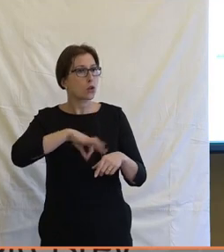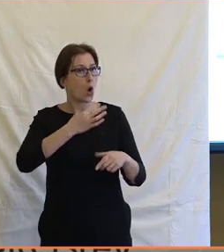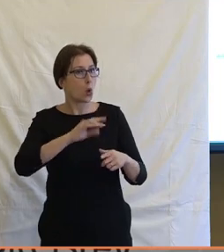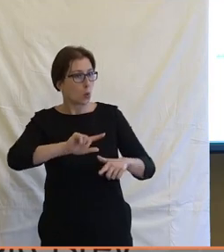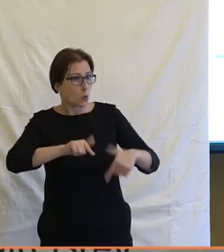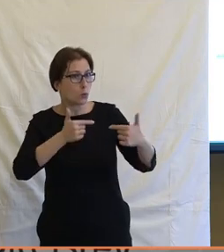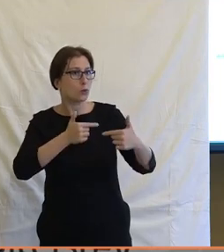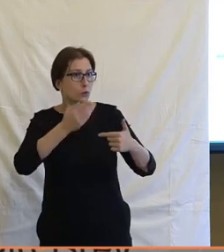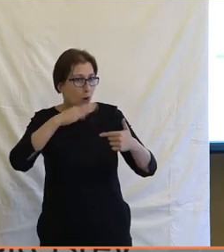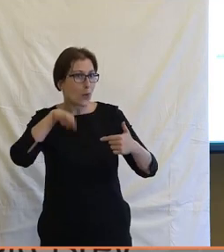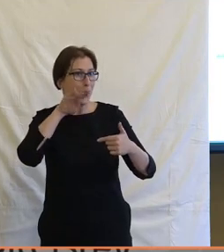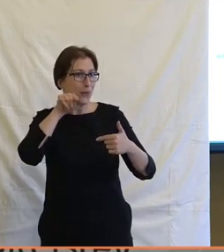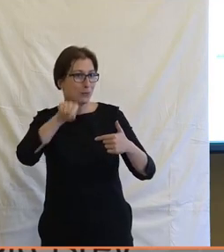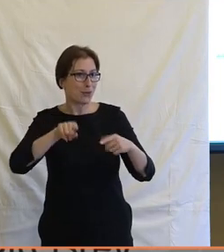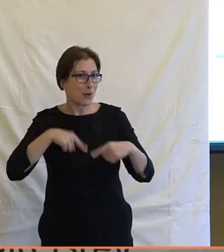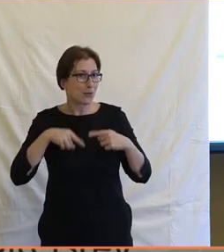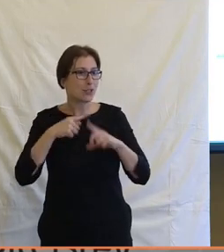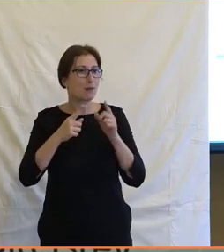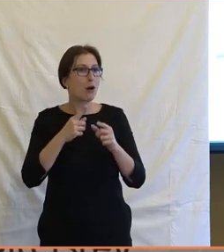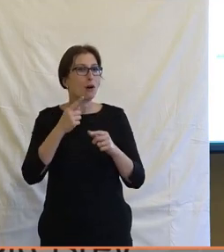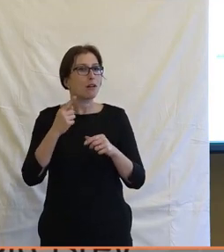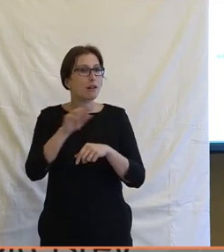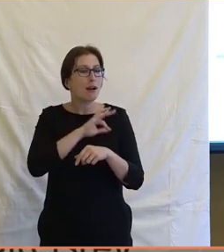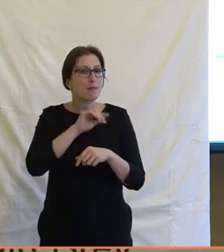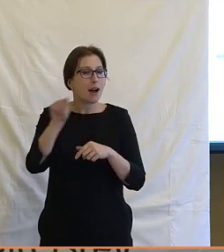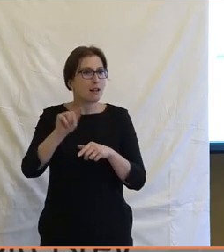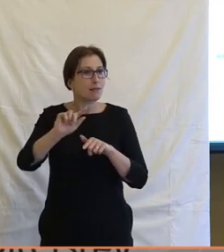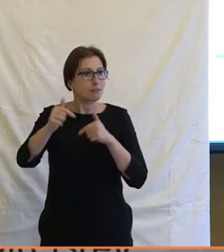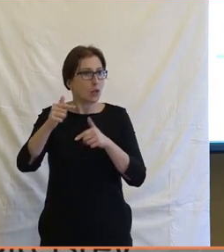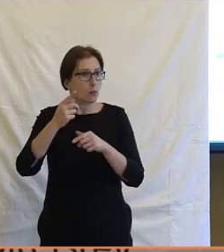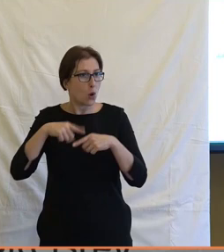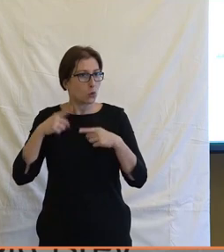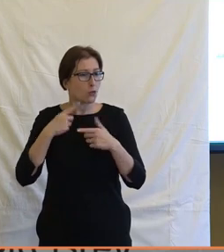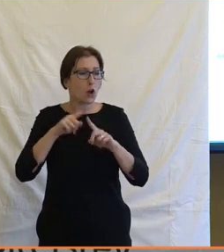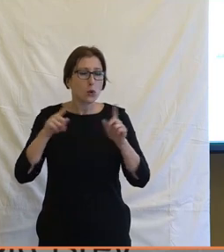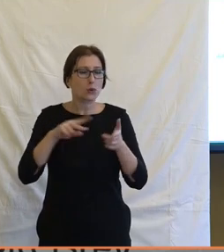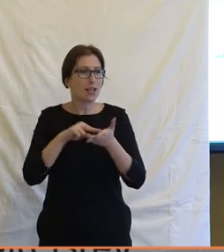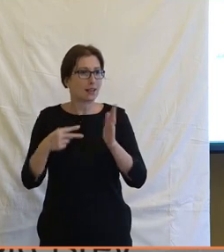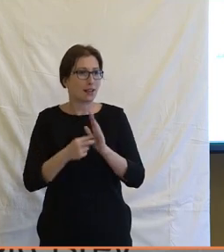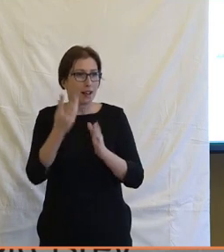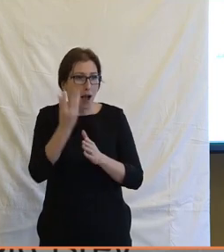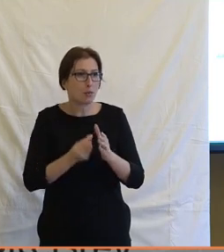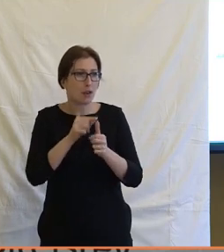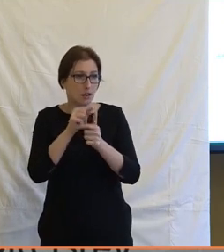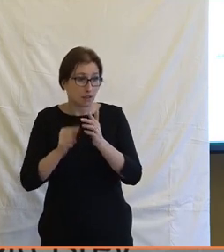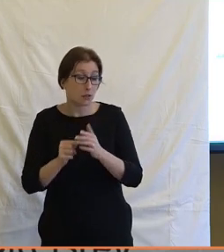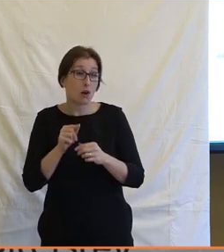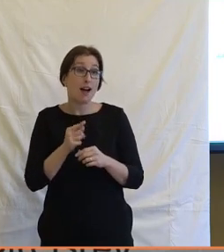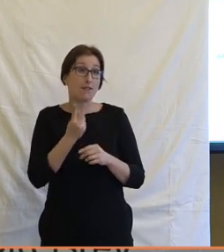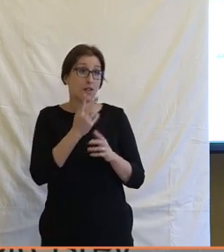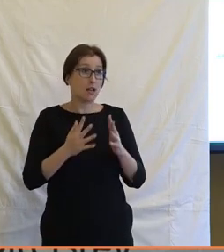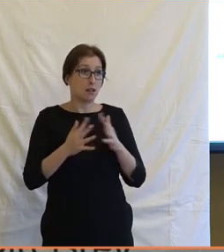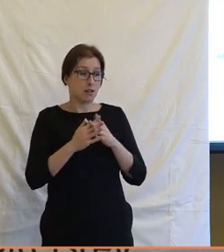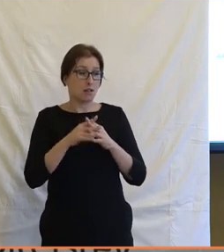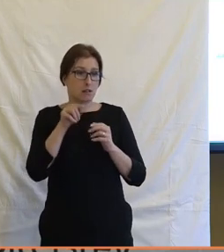svými vrstevníky. A krom jiného, tyto technologie ve virtuální realitě mají obrovskou výhodu v tom, že vlastně